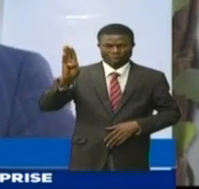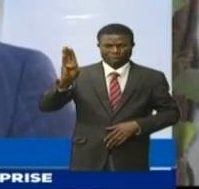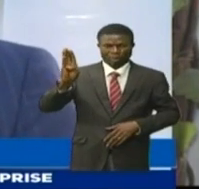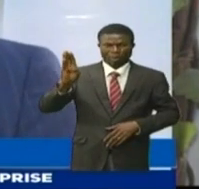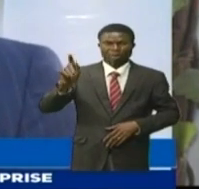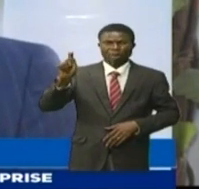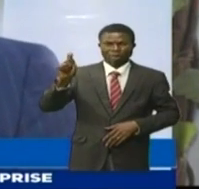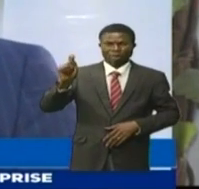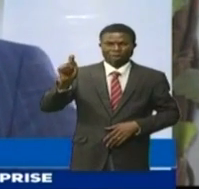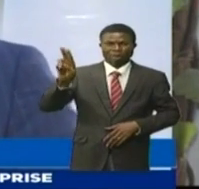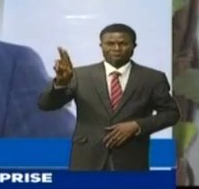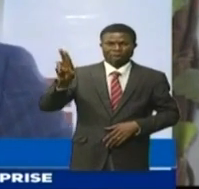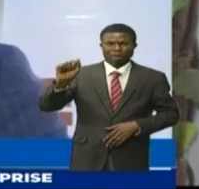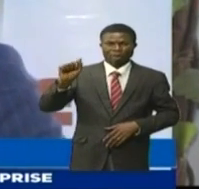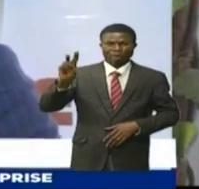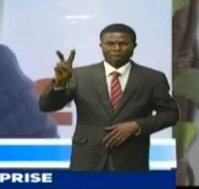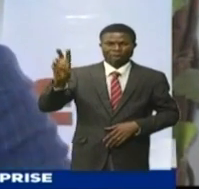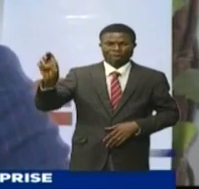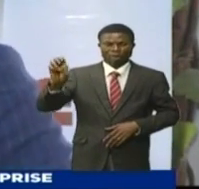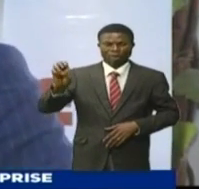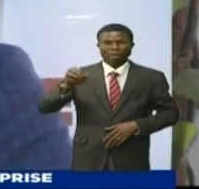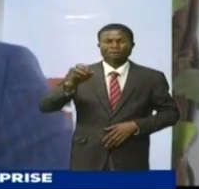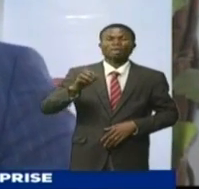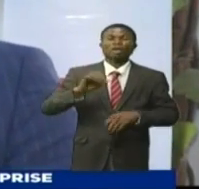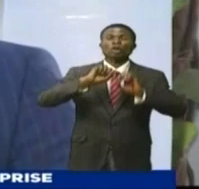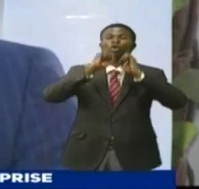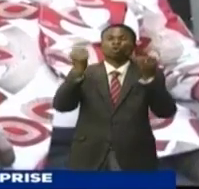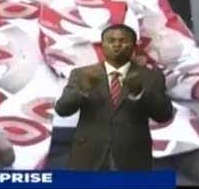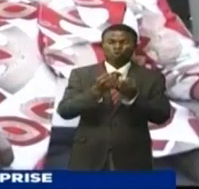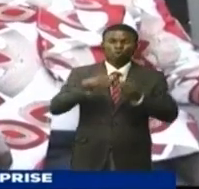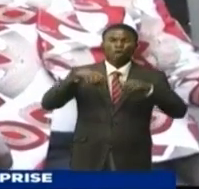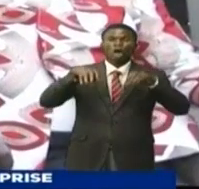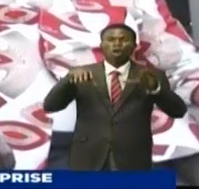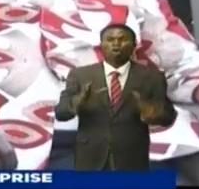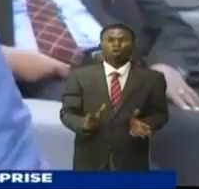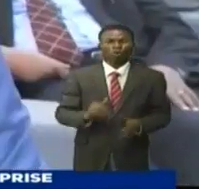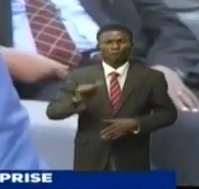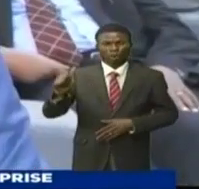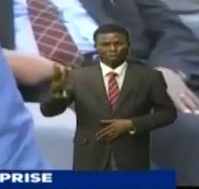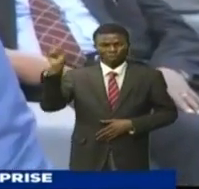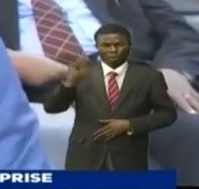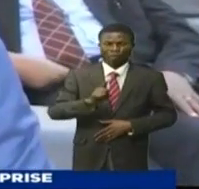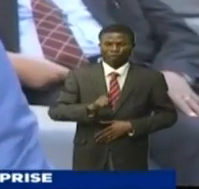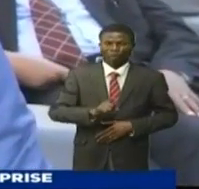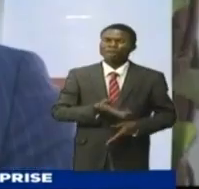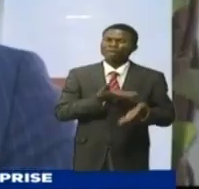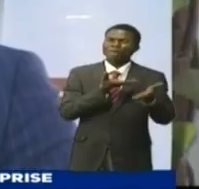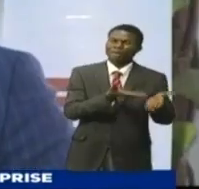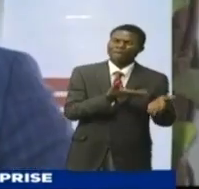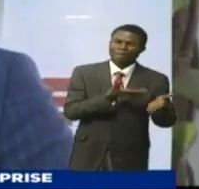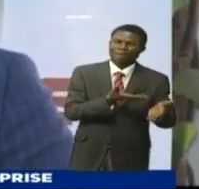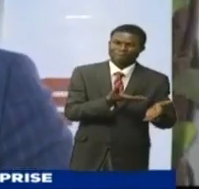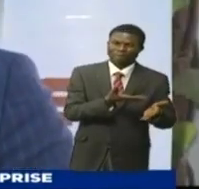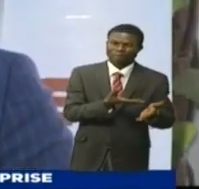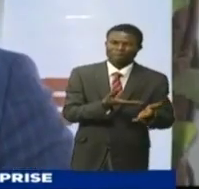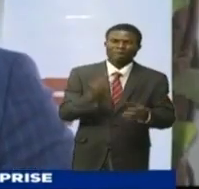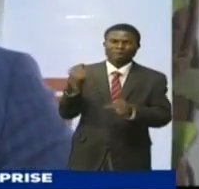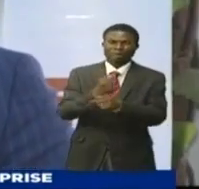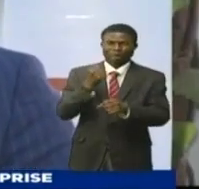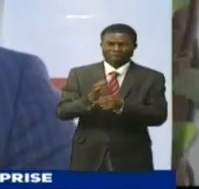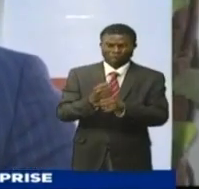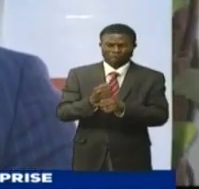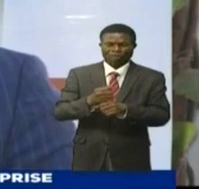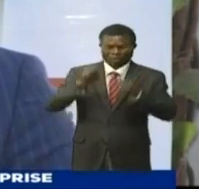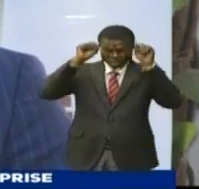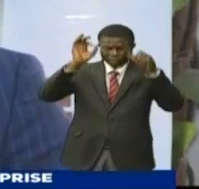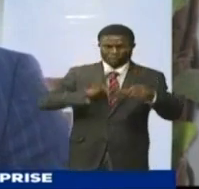une compagnie à capitaux 100% congolais venu répondre aux investissements lancés par